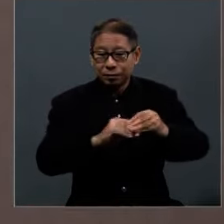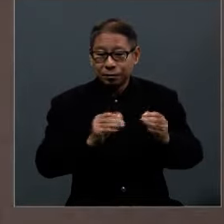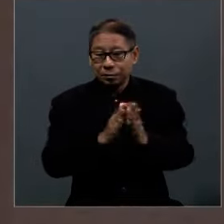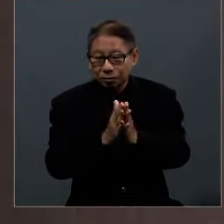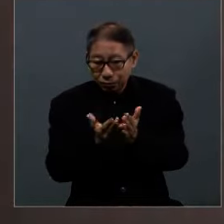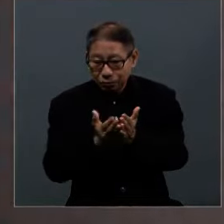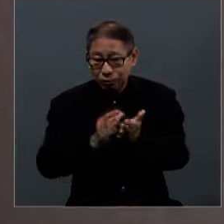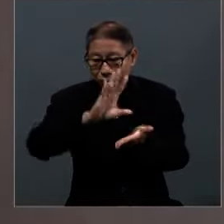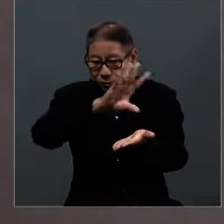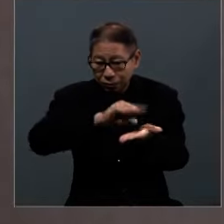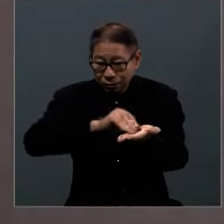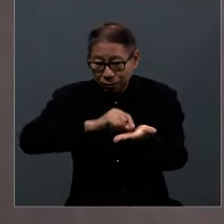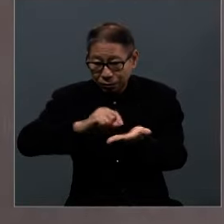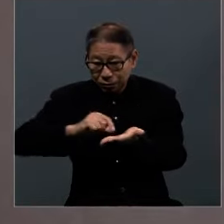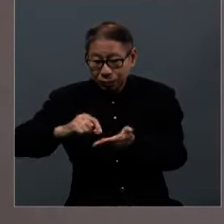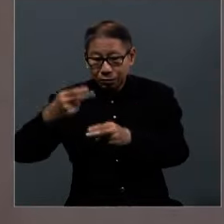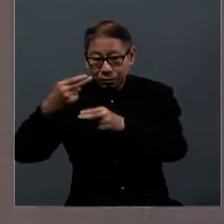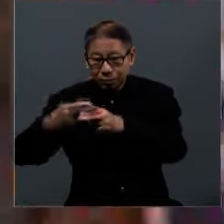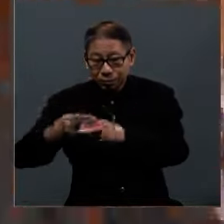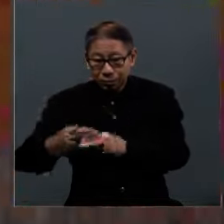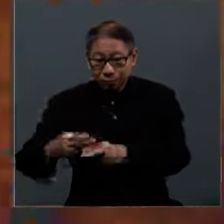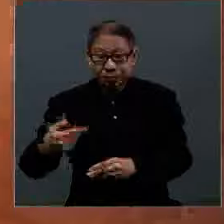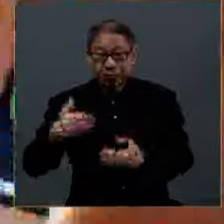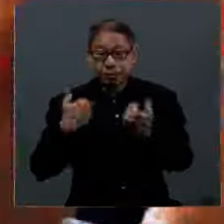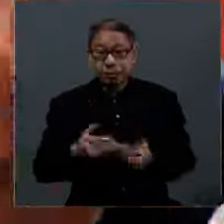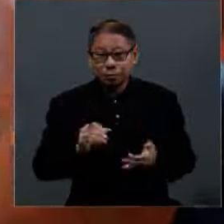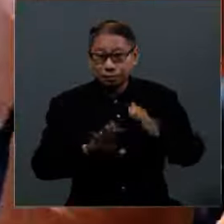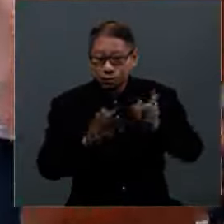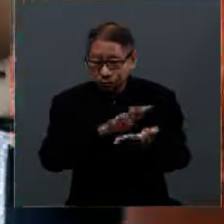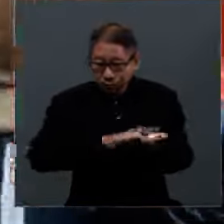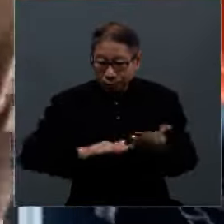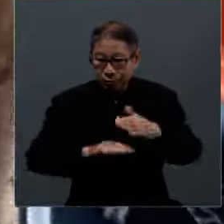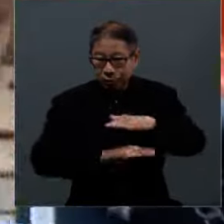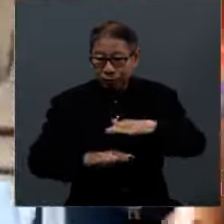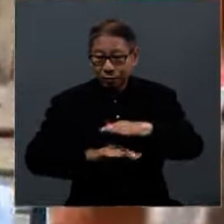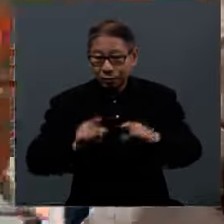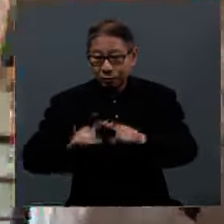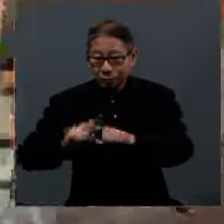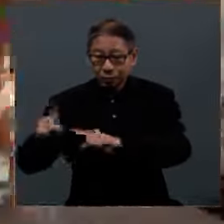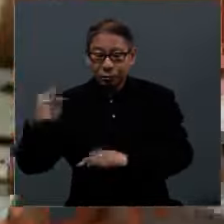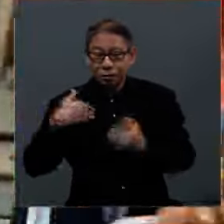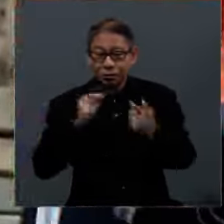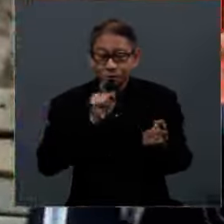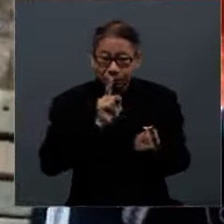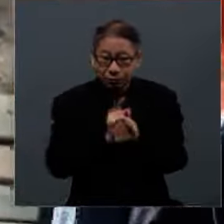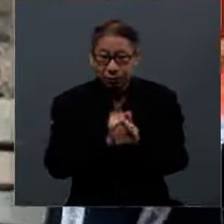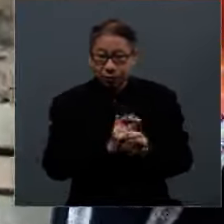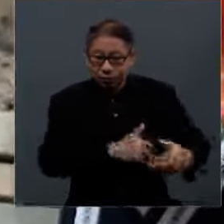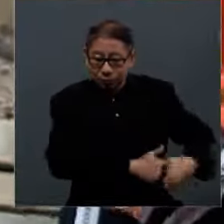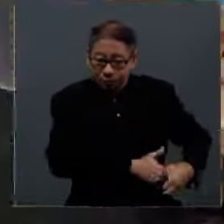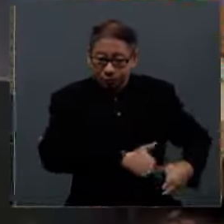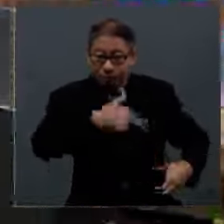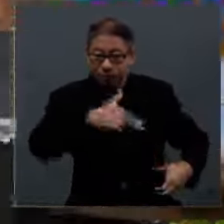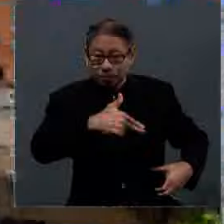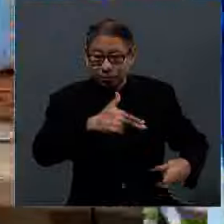จดรายชื่อลูกค้านะฮะและแผ่นกระดาษจดข้อมูลการเล่นพนันจำนวนมากนะครับและที่น่ากลัวอีกอย่างนึงก็คือไปพบอาวุธปืนอาวุธปืน